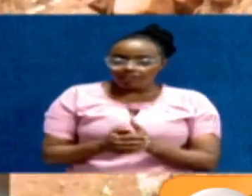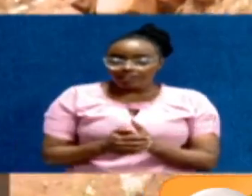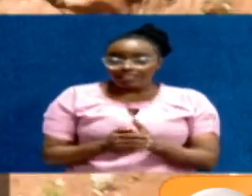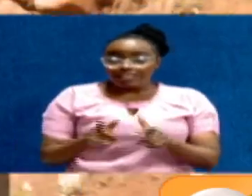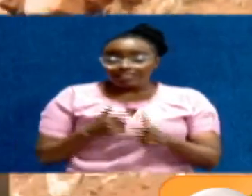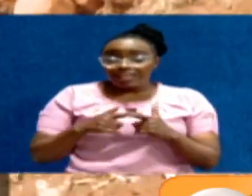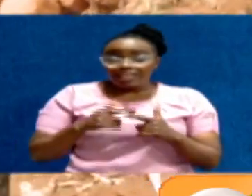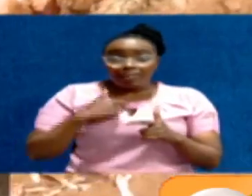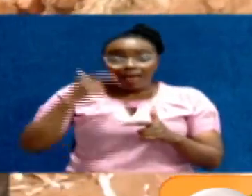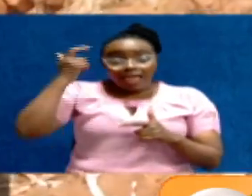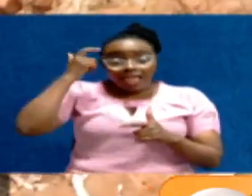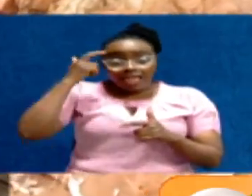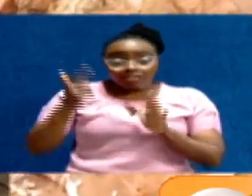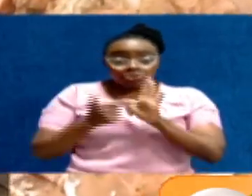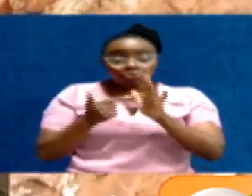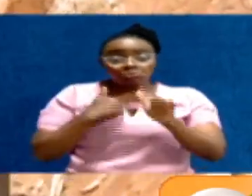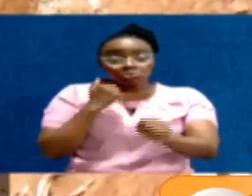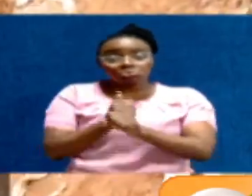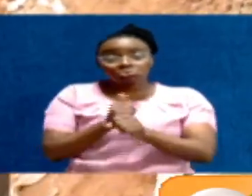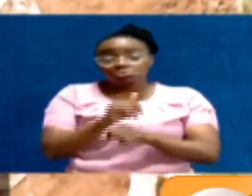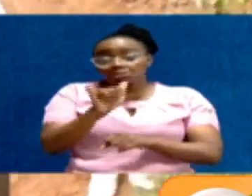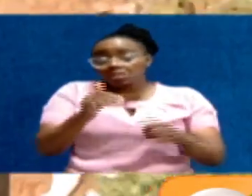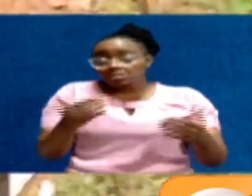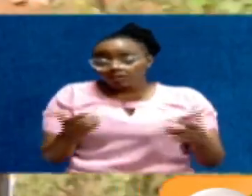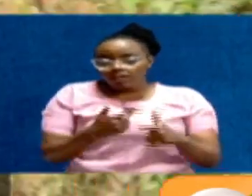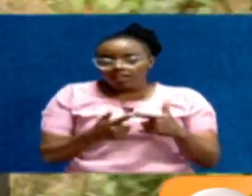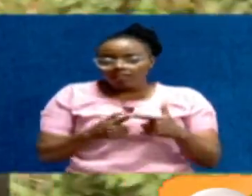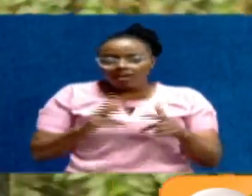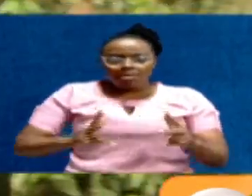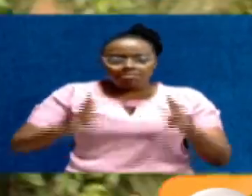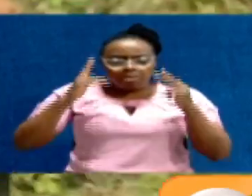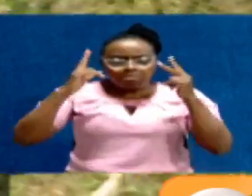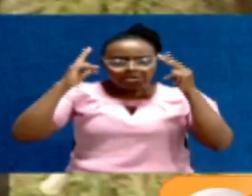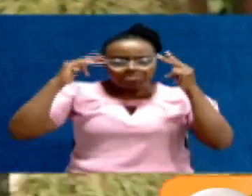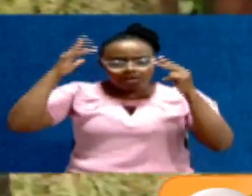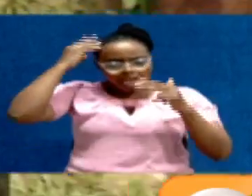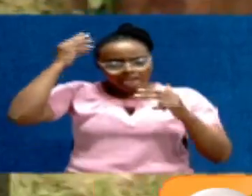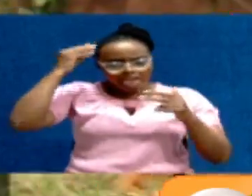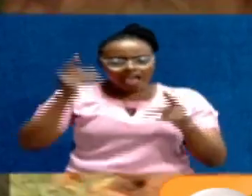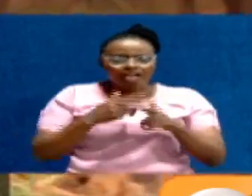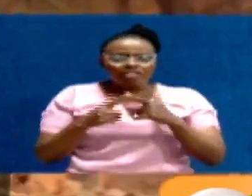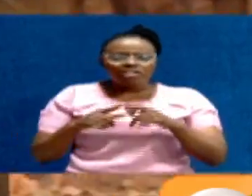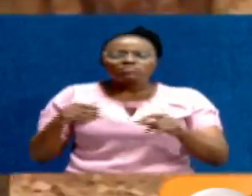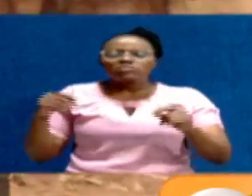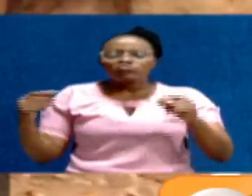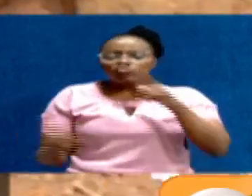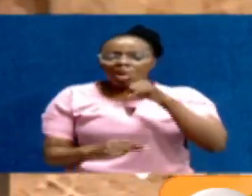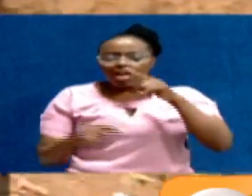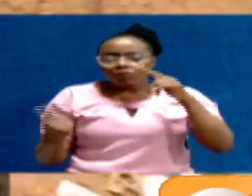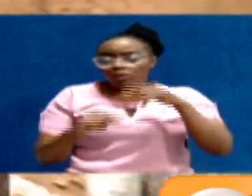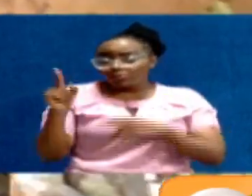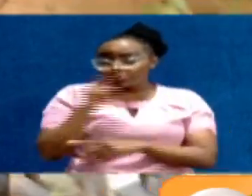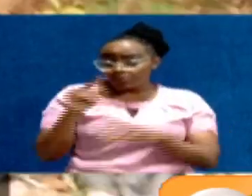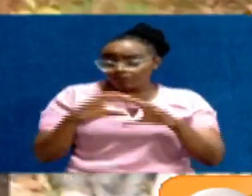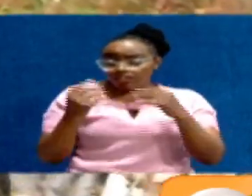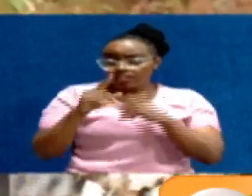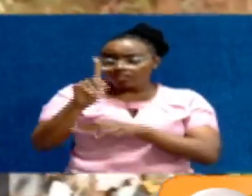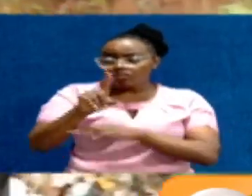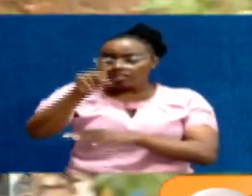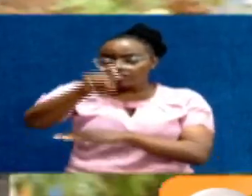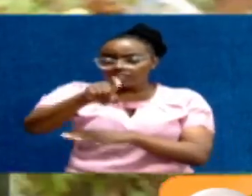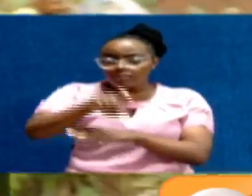Si venye kichwa ilikuwa inanionyesha nifanye. Nikamnyoa nywele. Nikamtandika akiwa class 1.